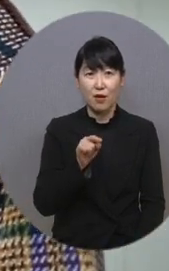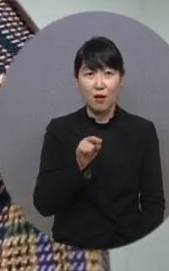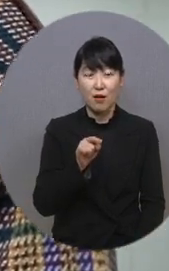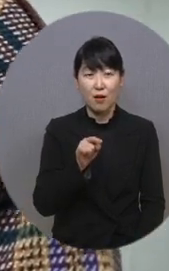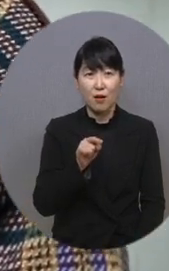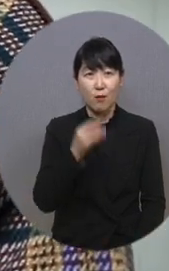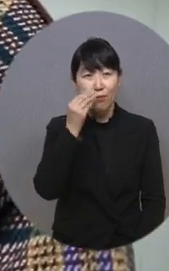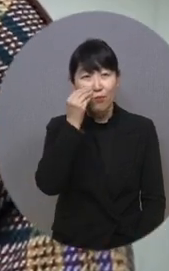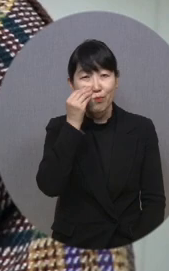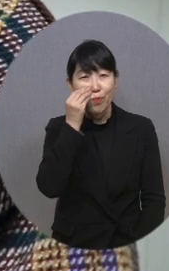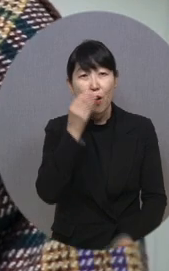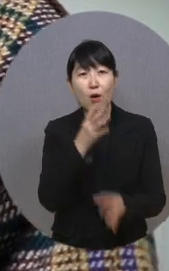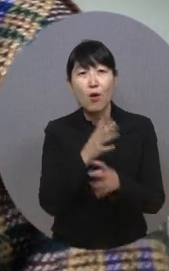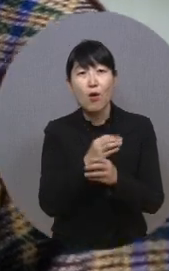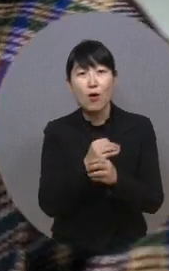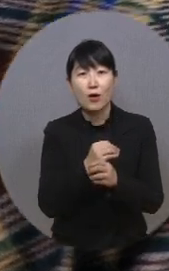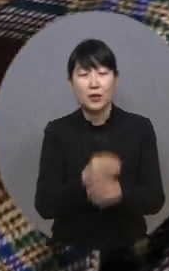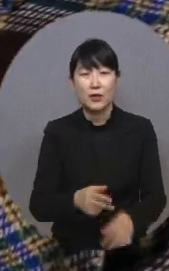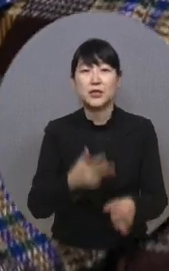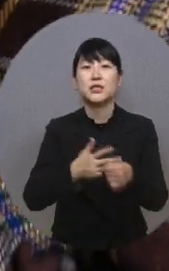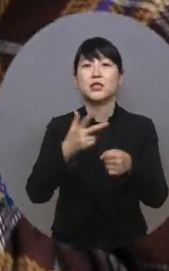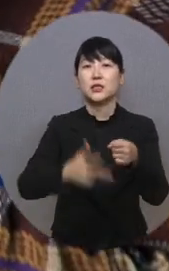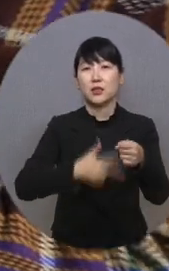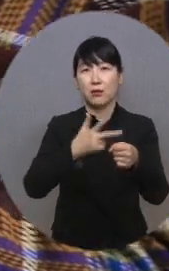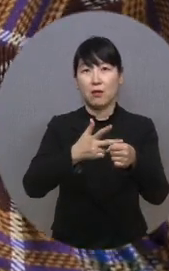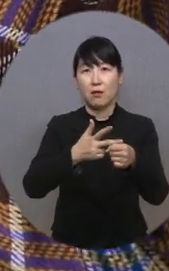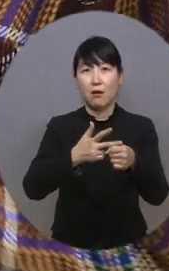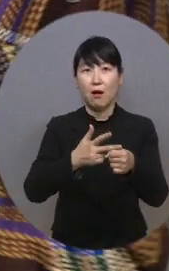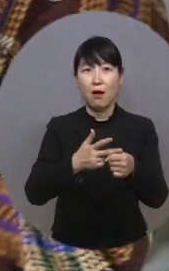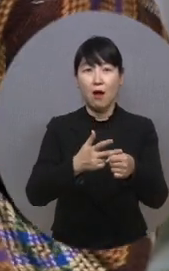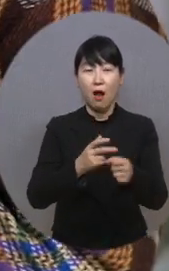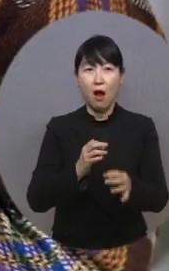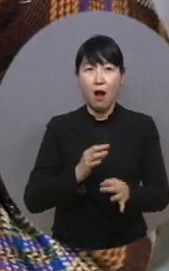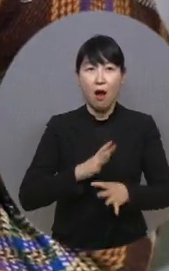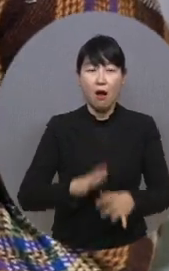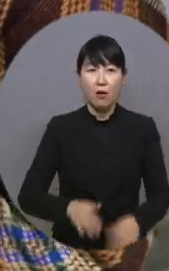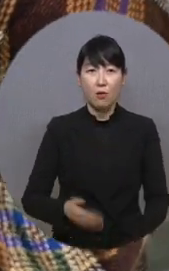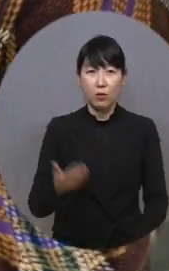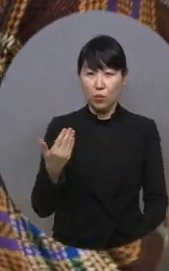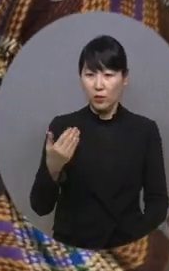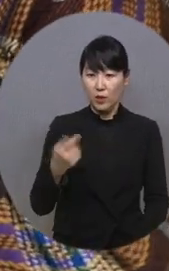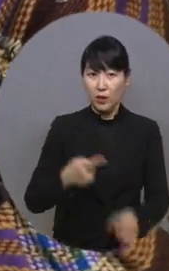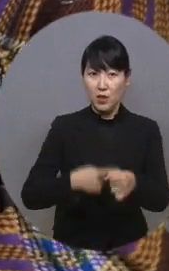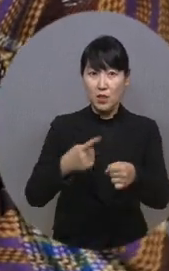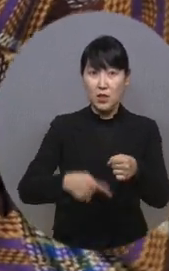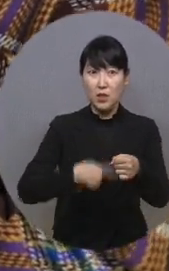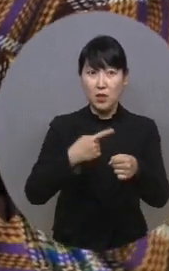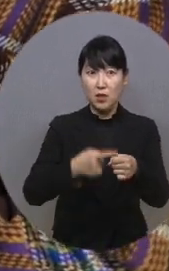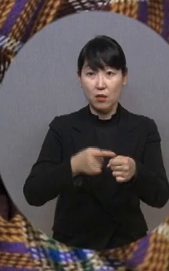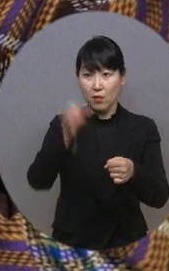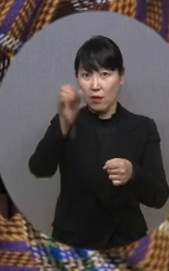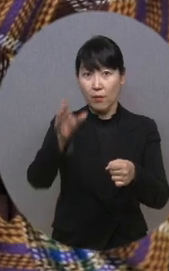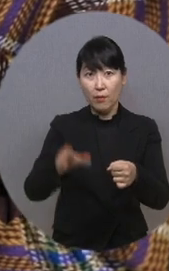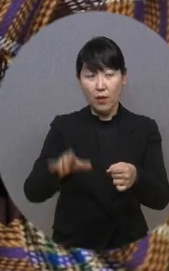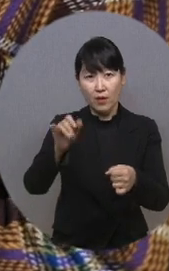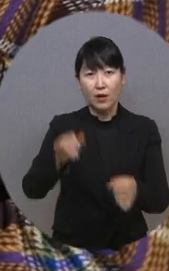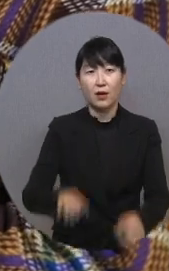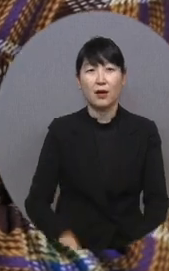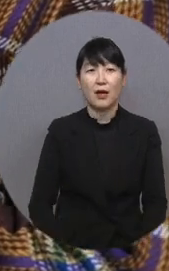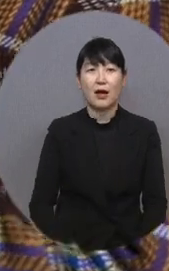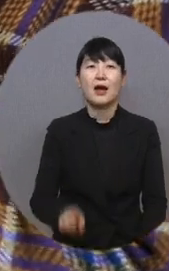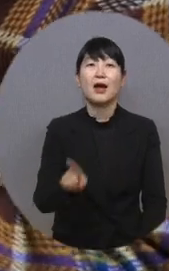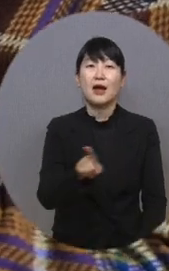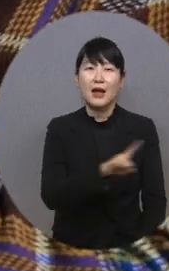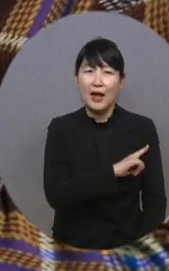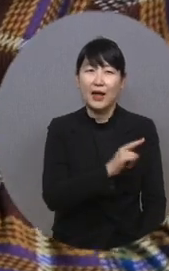숙성이 된 거죠? 이거는 지금 한 7년 먹은 술입니다. 아까 1년 있다가 이렇게 병에 담는다 그러셨잖아요. 최소한